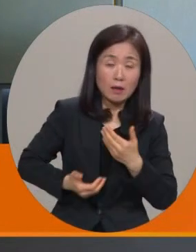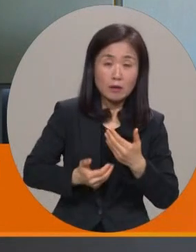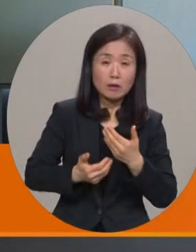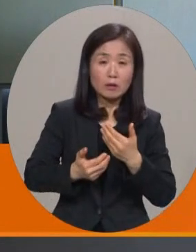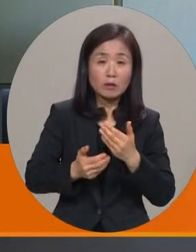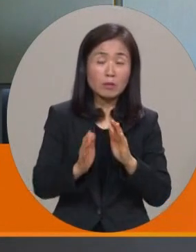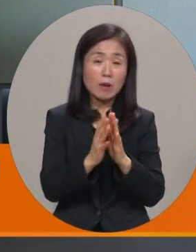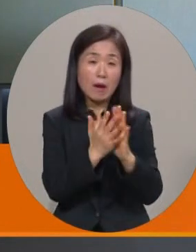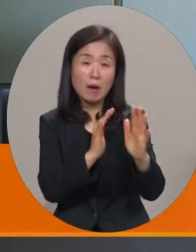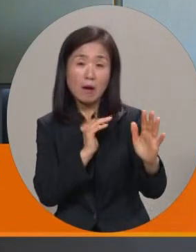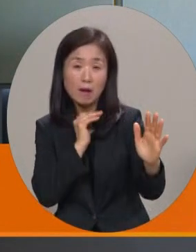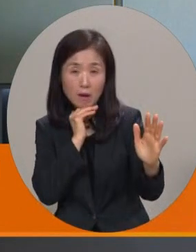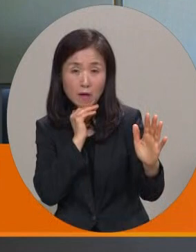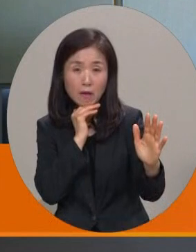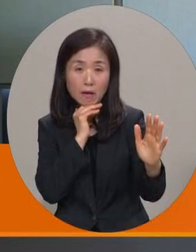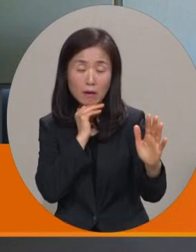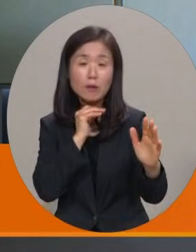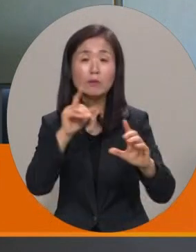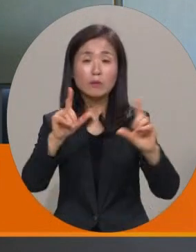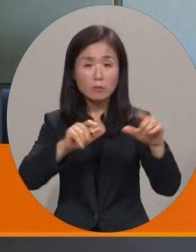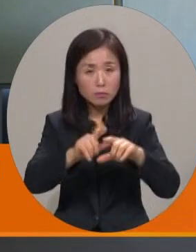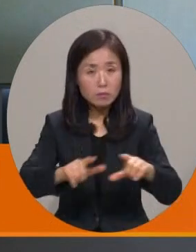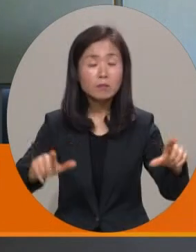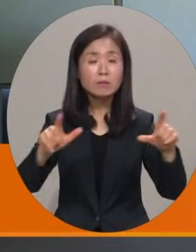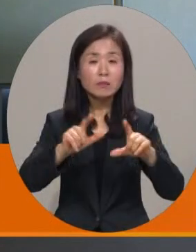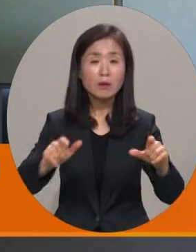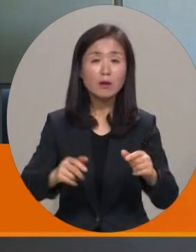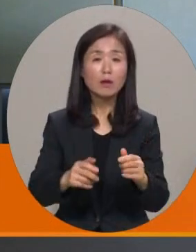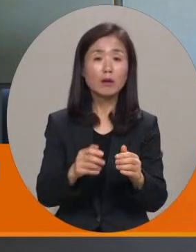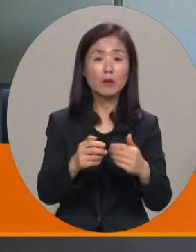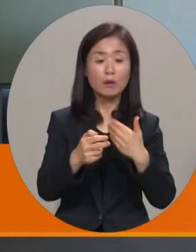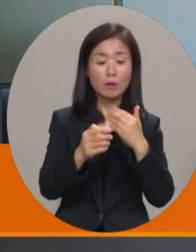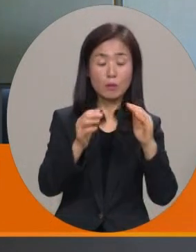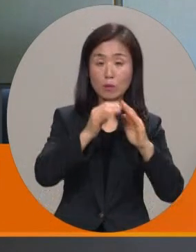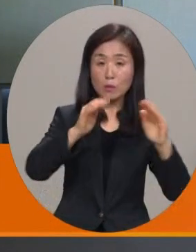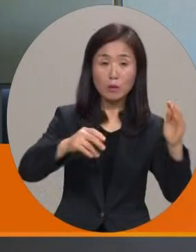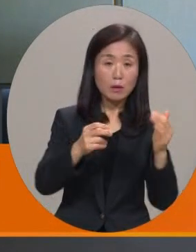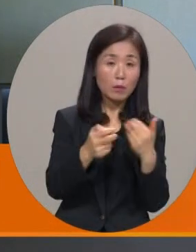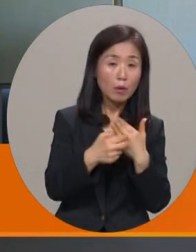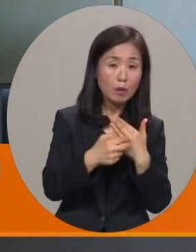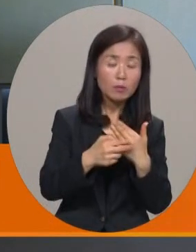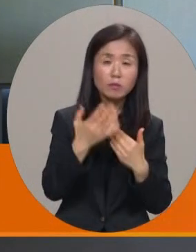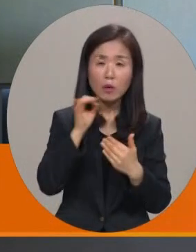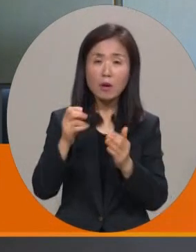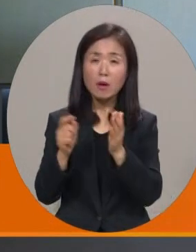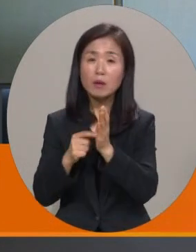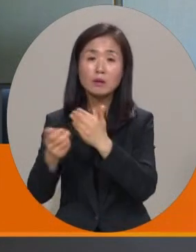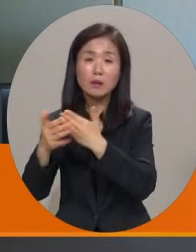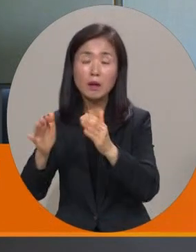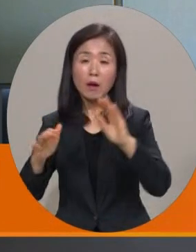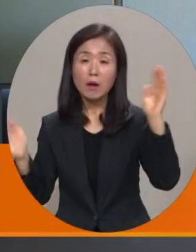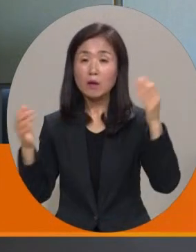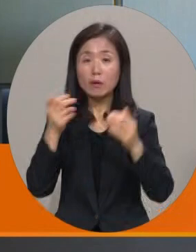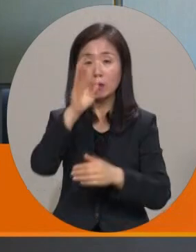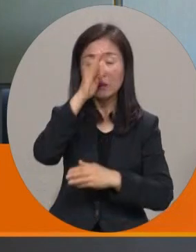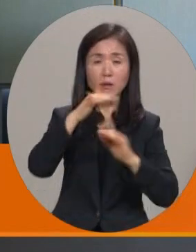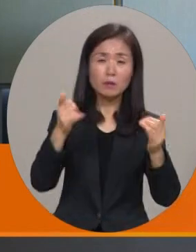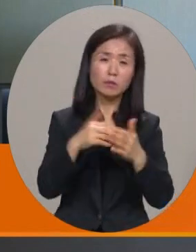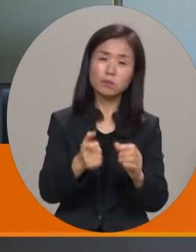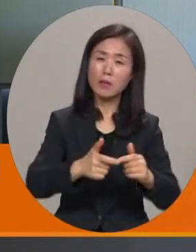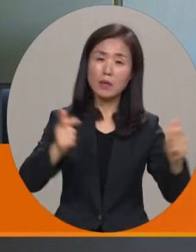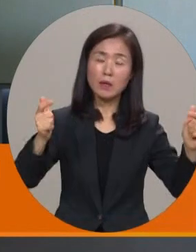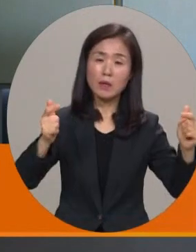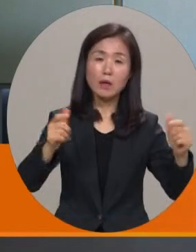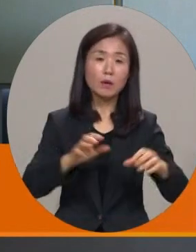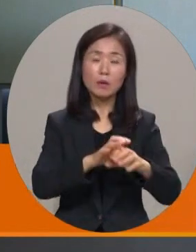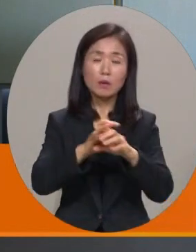됐죠이 동네 병원뿐만 아니라 응급실까지 어린이 환자가 급증하고 있다는 연구 결과가 나왔습니다 코로나